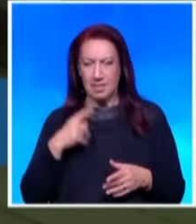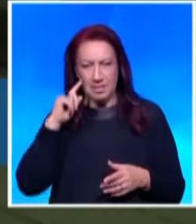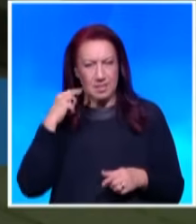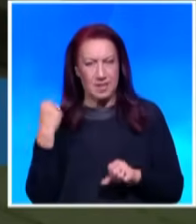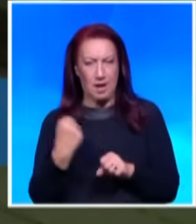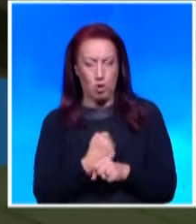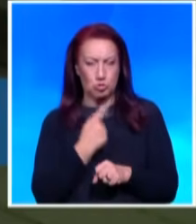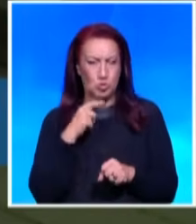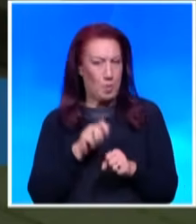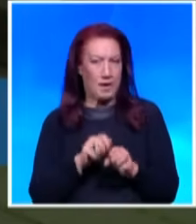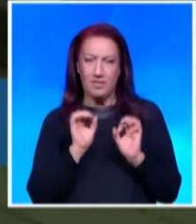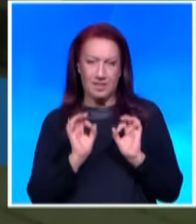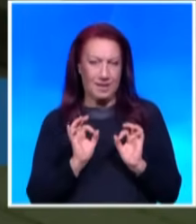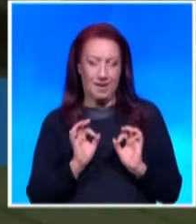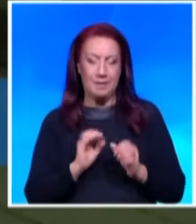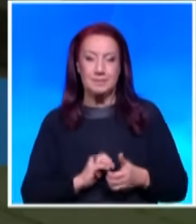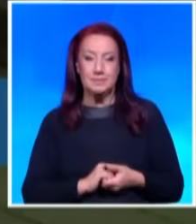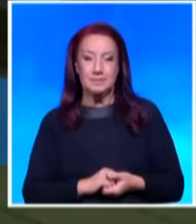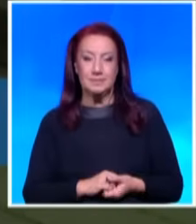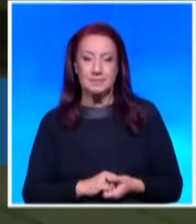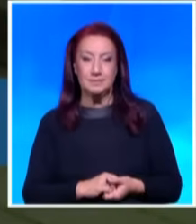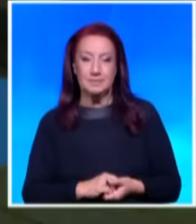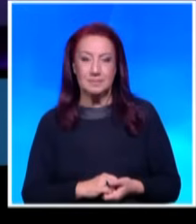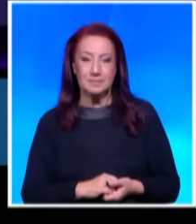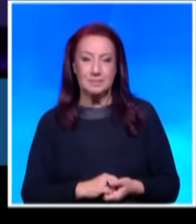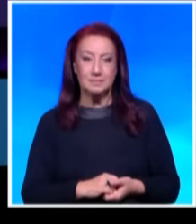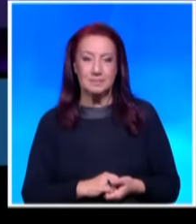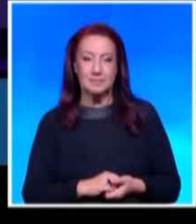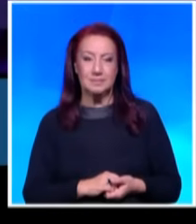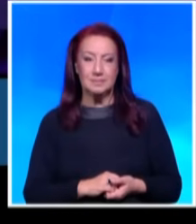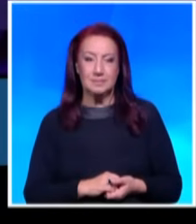умишлена ситуация, която е предизвикана от фирмата.